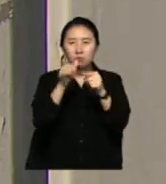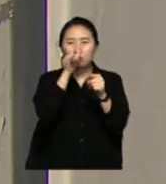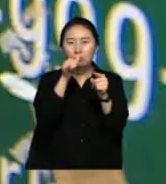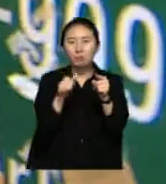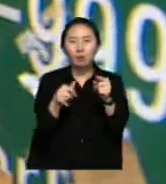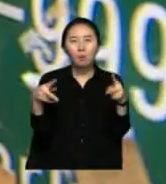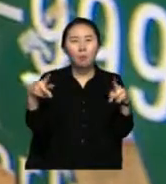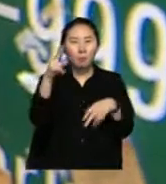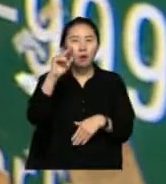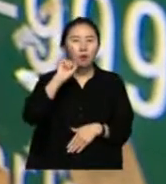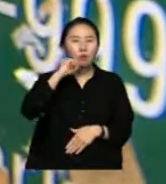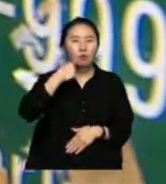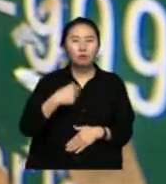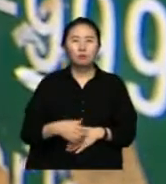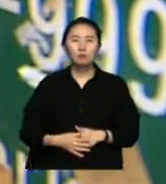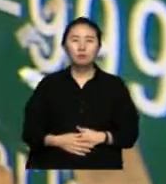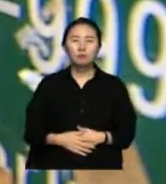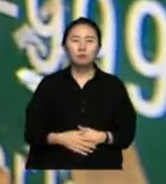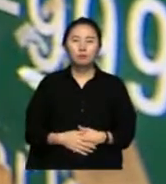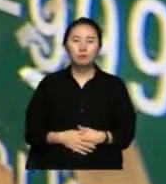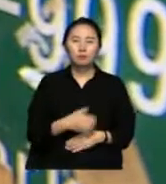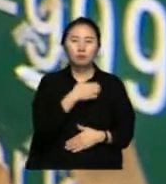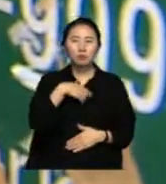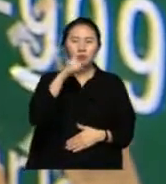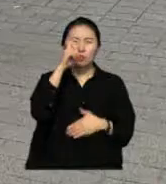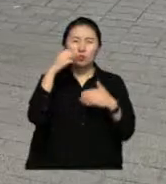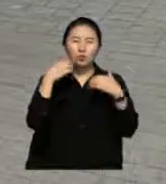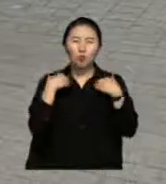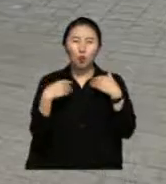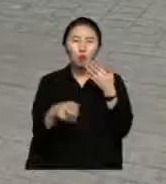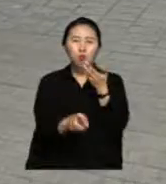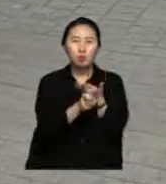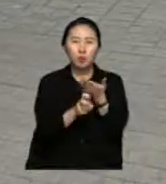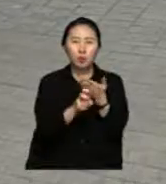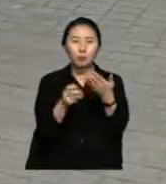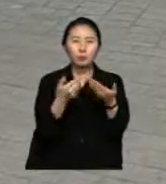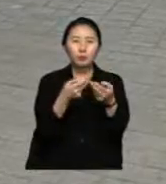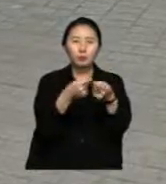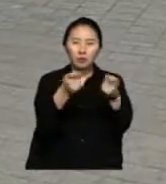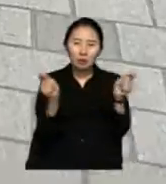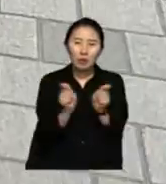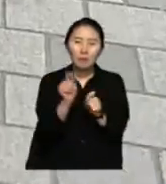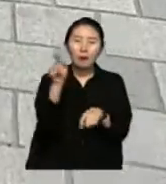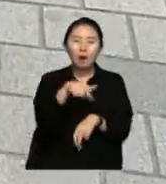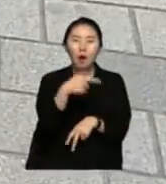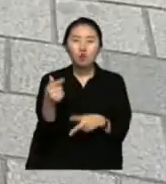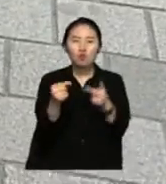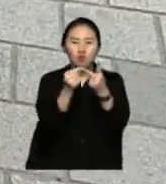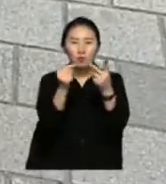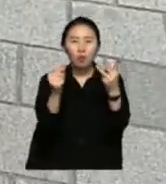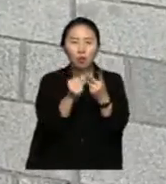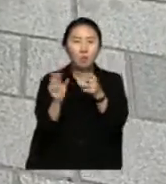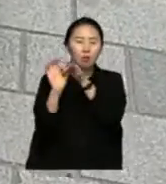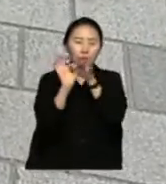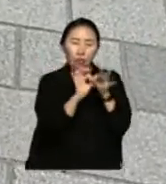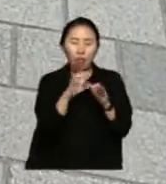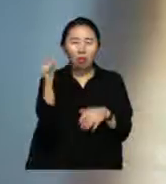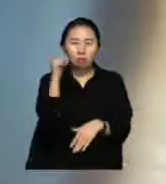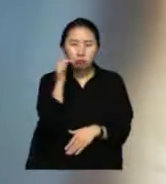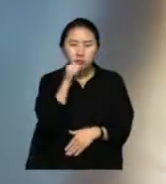완전히 근절하기는 힘듭니다. 구청 불법 광고물 단속팀이 하루에도 두세 번씩 불법 광고물을